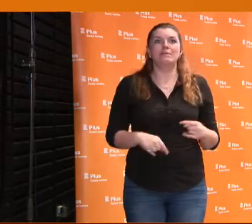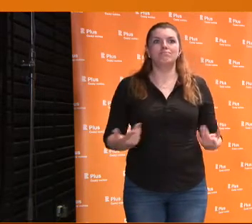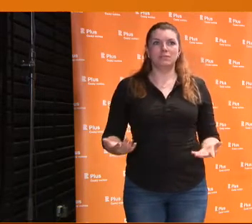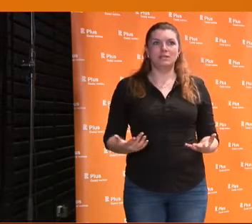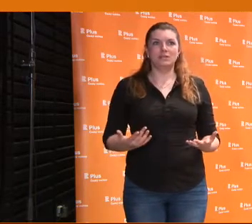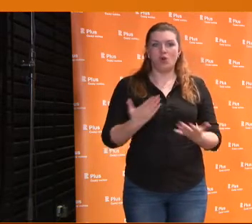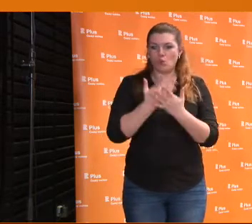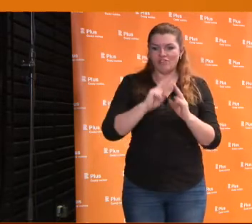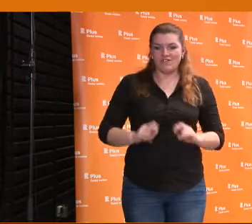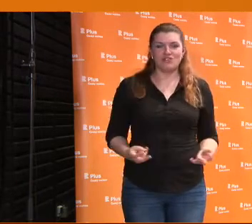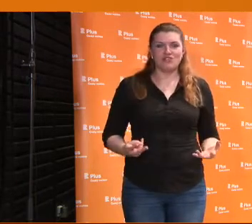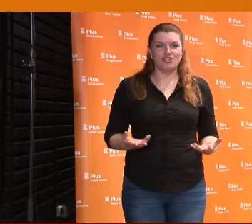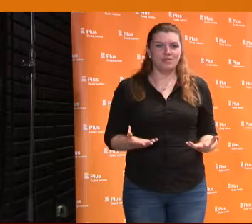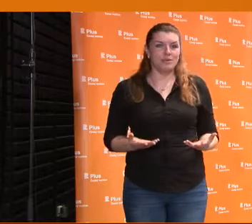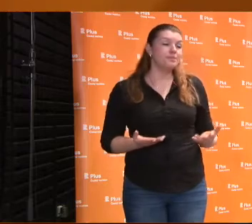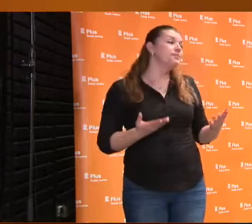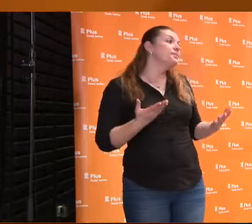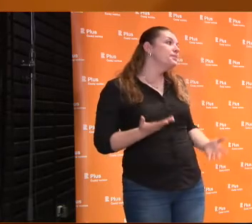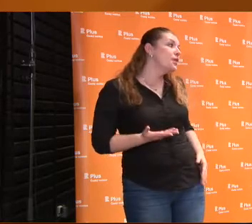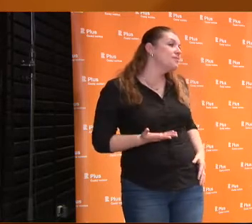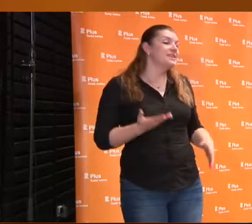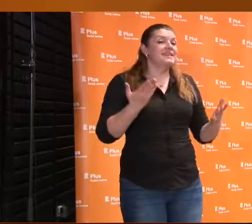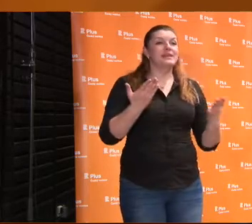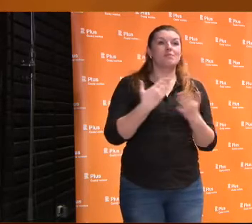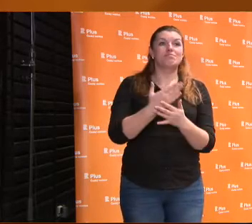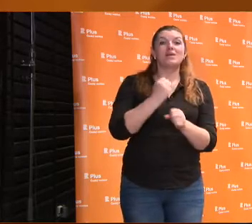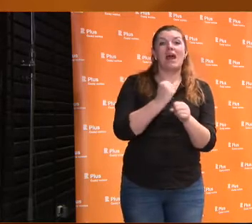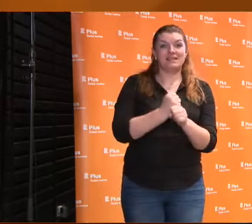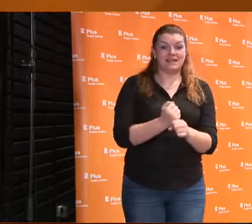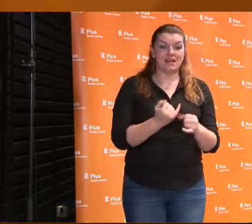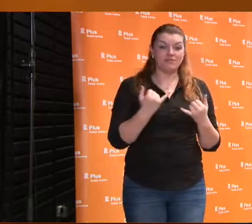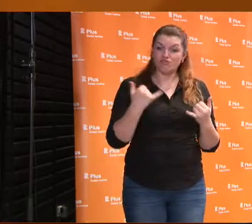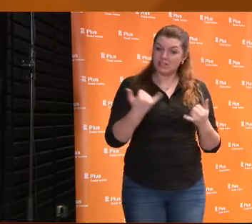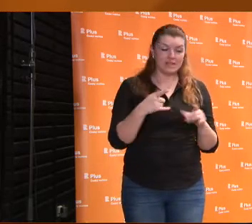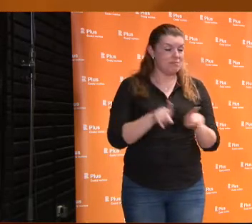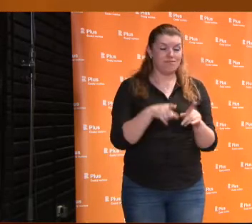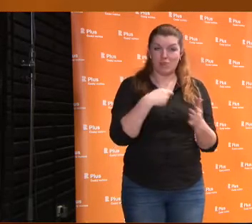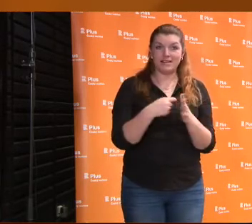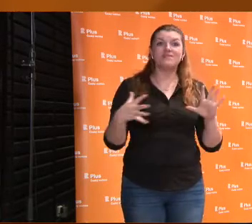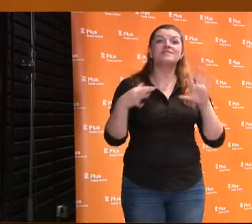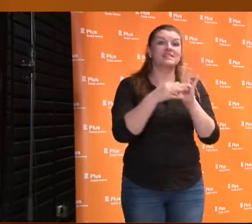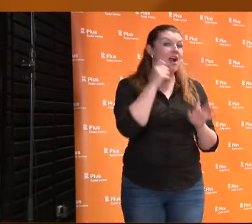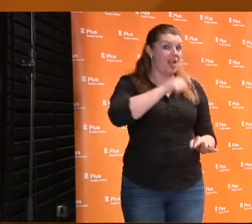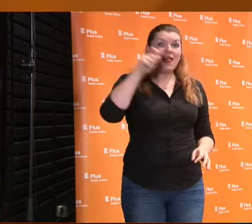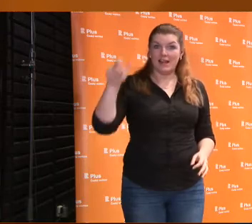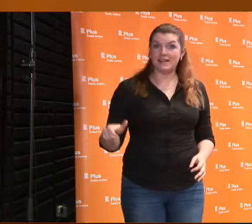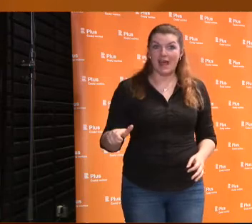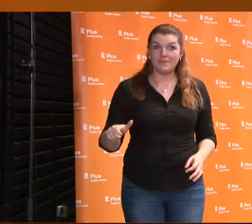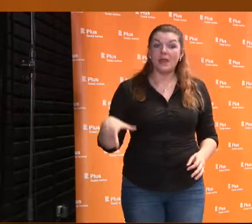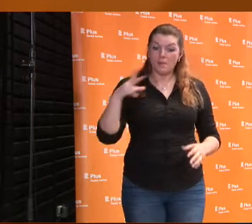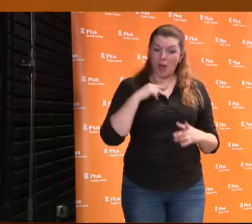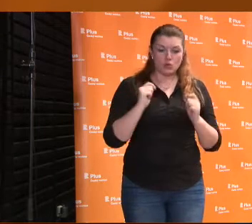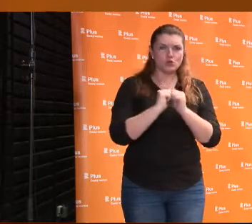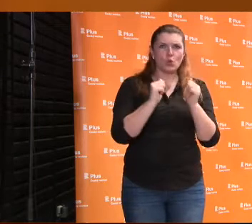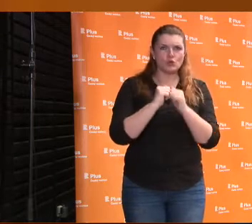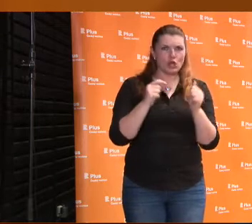ani tímto nevyřeší? Znovu říkám, že prostě práce je současně vztah mezi lidmi. A já mám zase zkušenost dílčí z